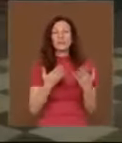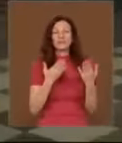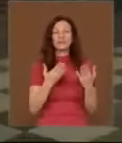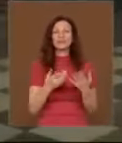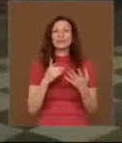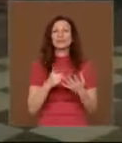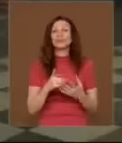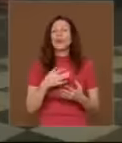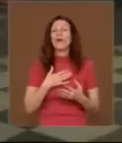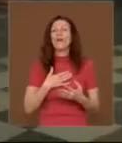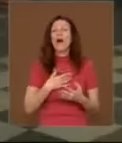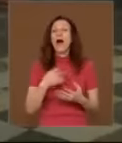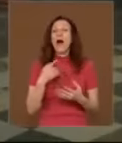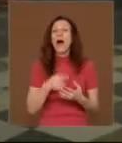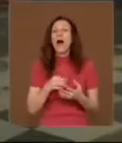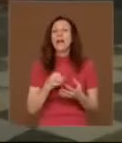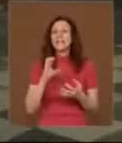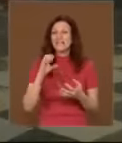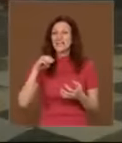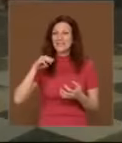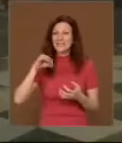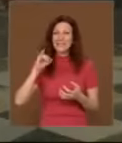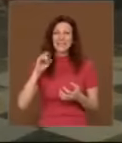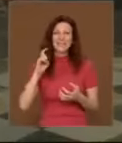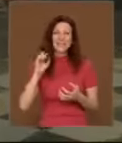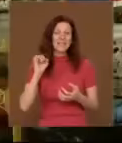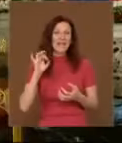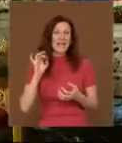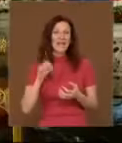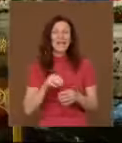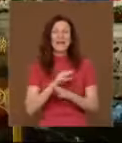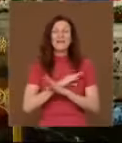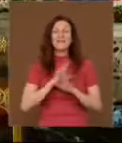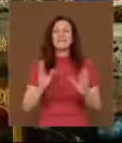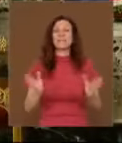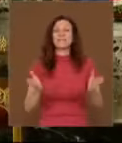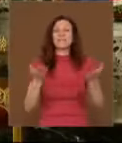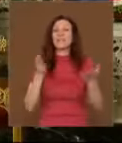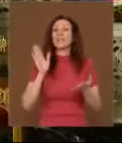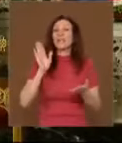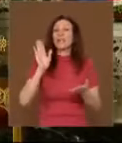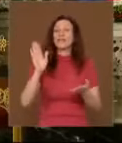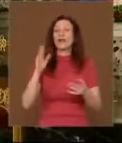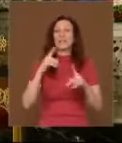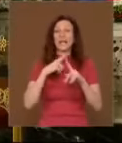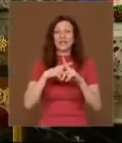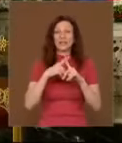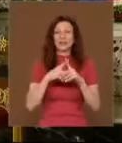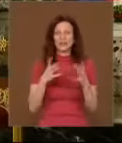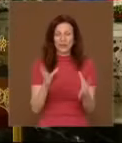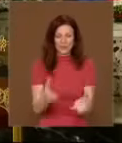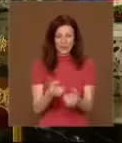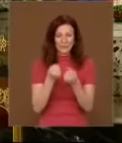Чуваме духовниците да изпълняват стихирата «Възкресение Твое, Христе, спасе, ангели, поют